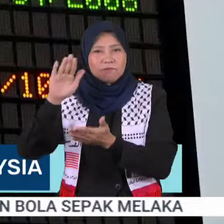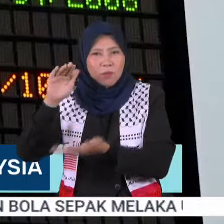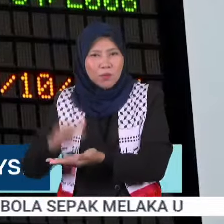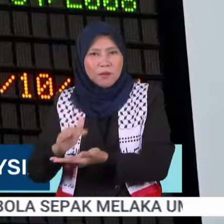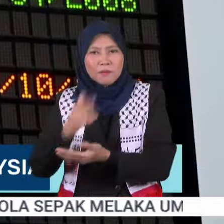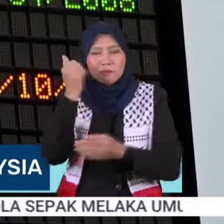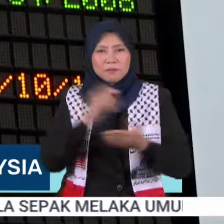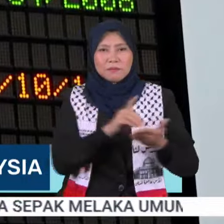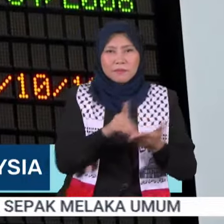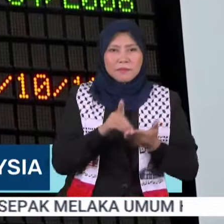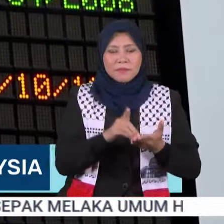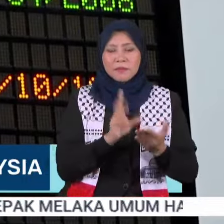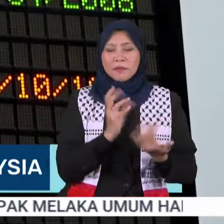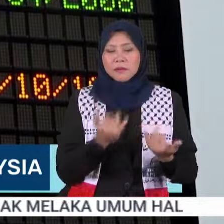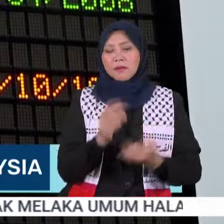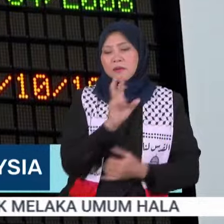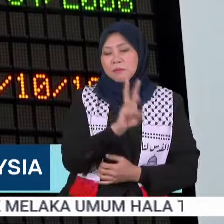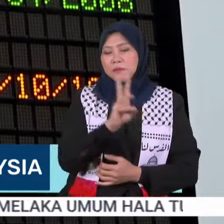asing berjumlah